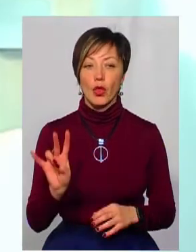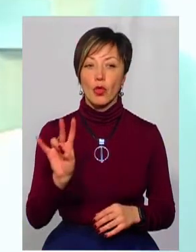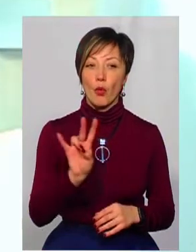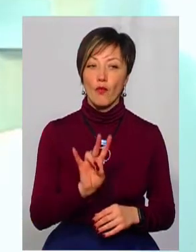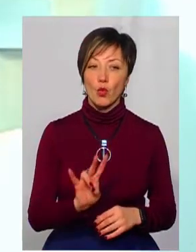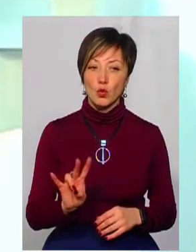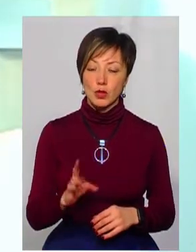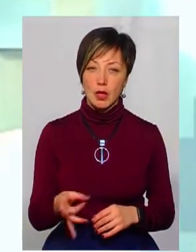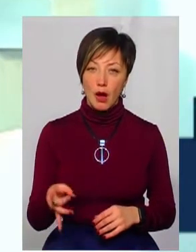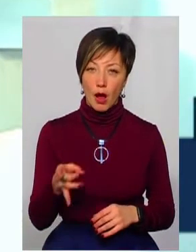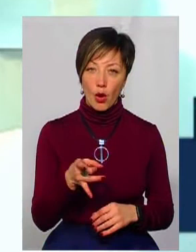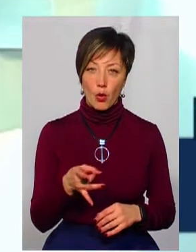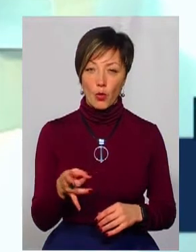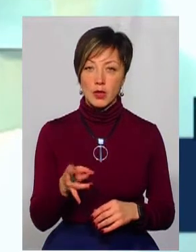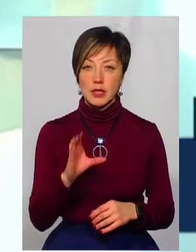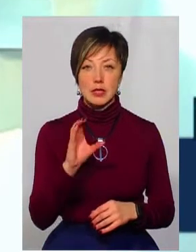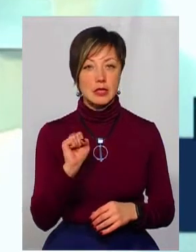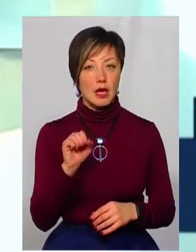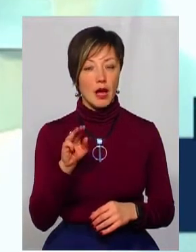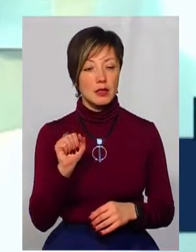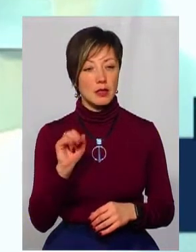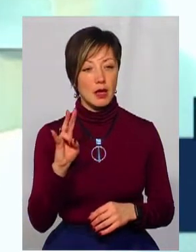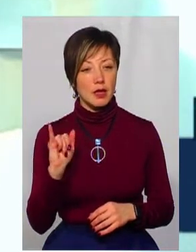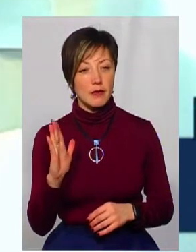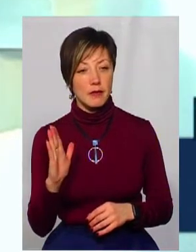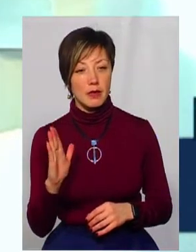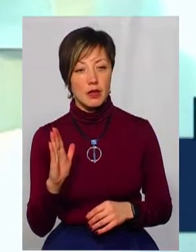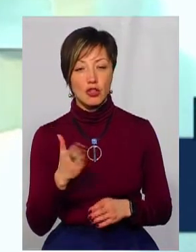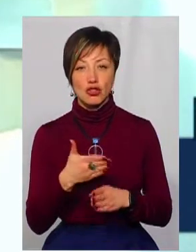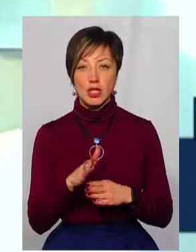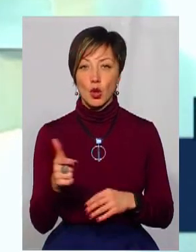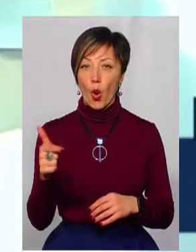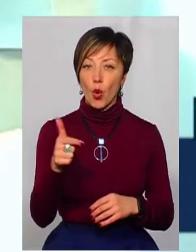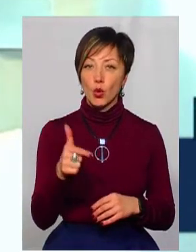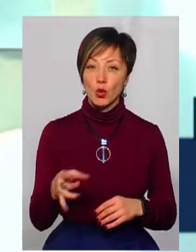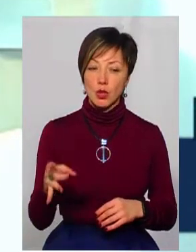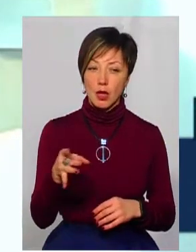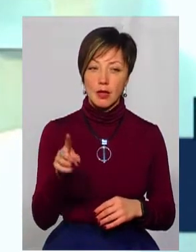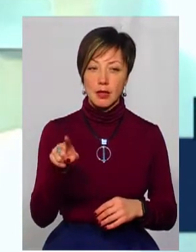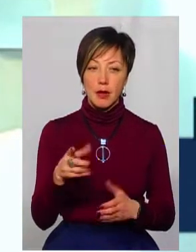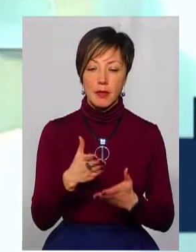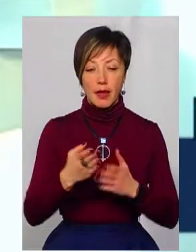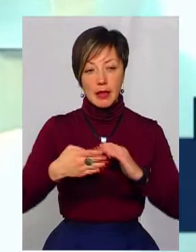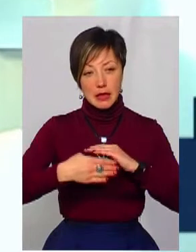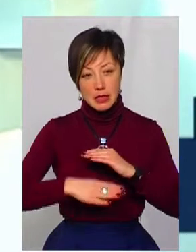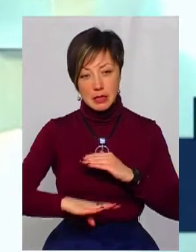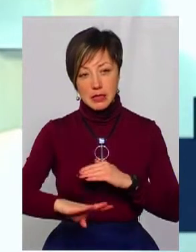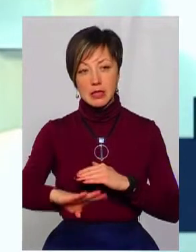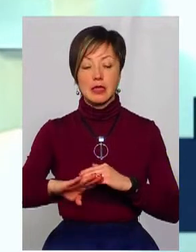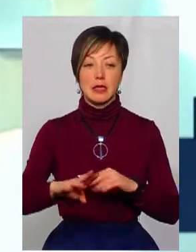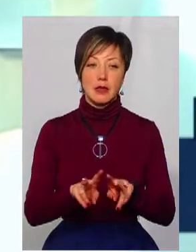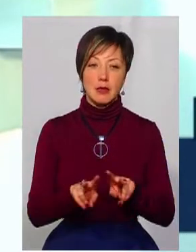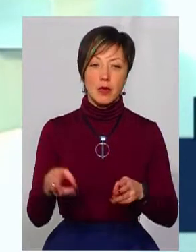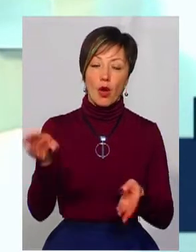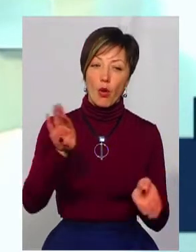Новоушиця, Новоушицький район, якщо взяти Сатанів, якщо взяти частину Городоцького району, там, де є низини, там, де є щось